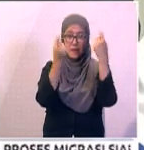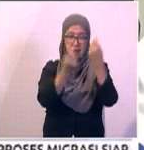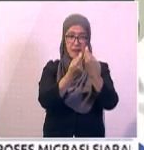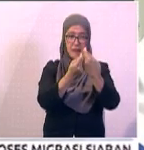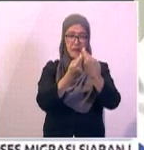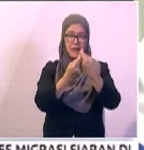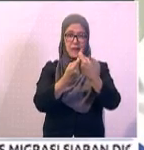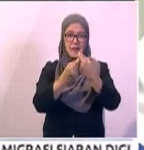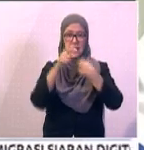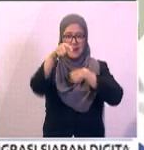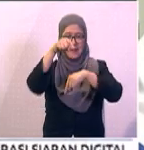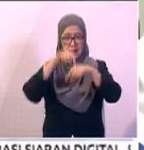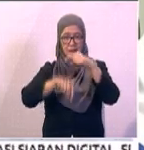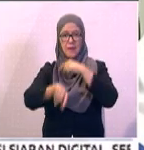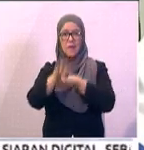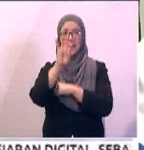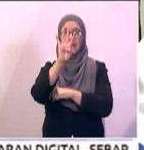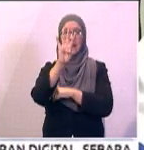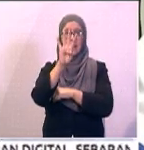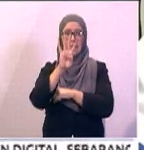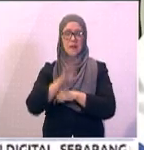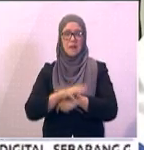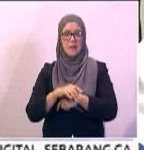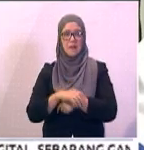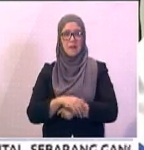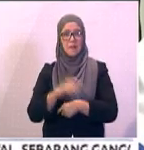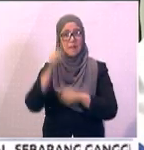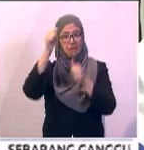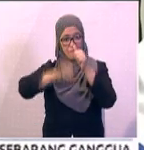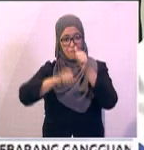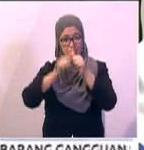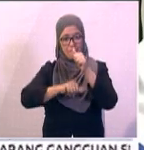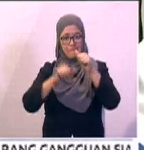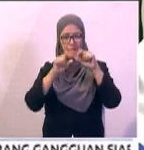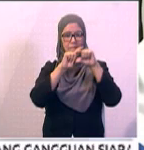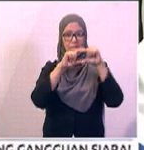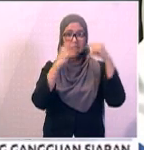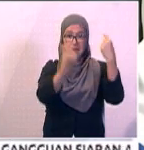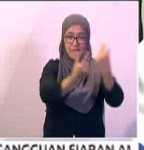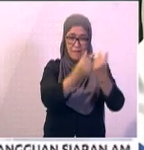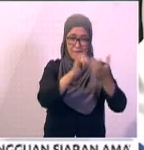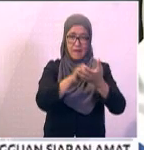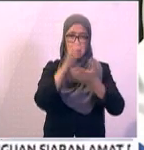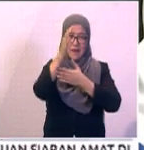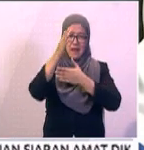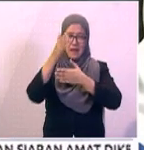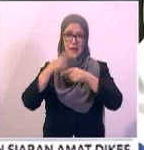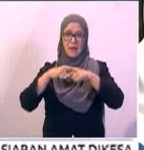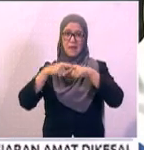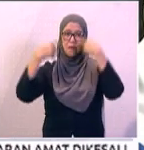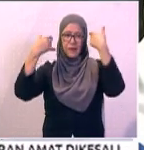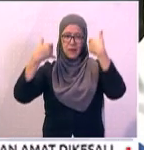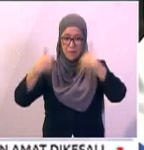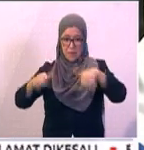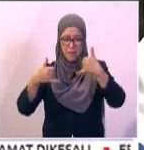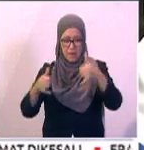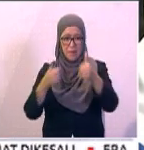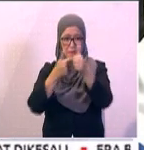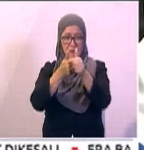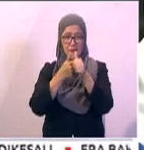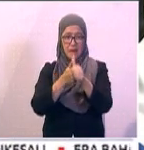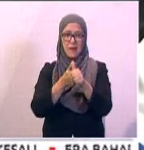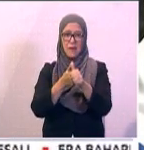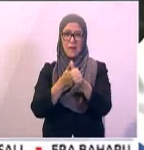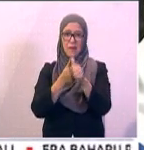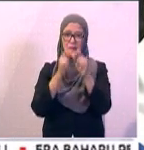yang terbahagi kepada 4 kumpulan. Jadi setiap pasukan akan bermain mengikut dia punya apalah, ya,